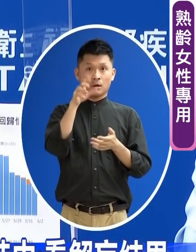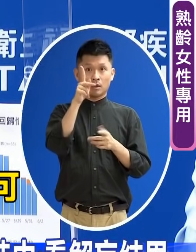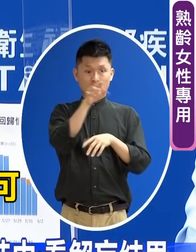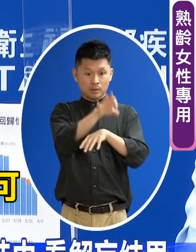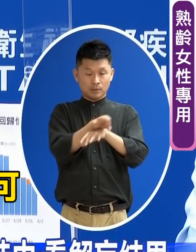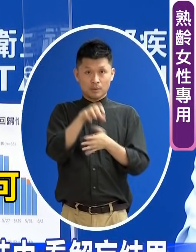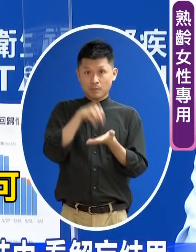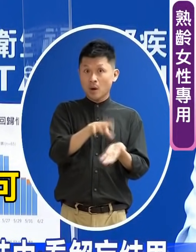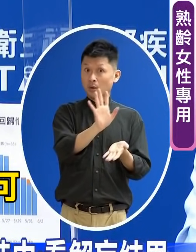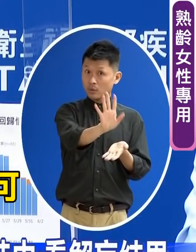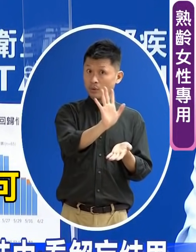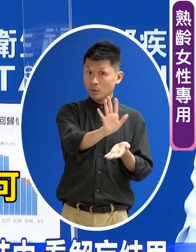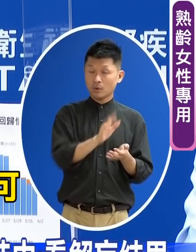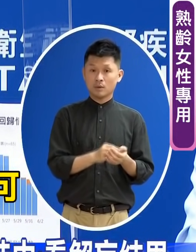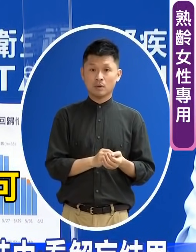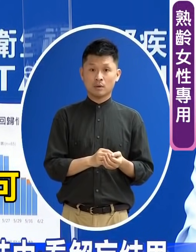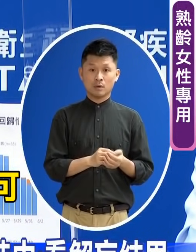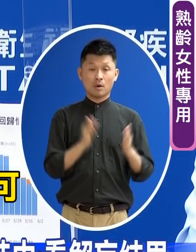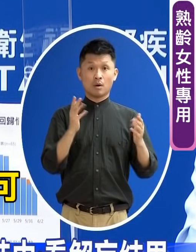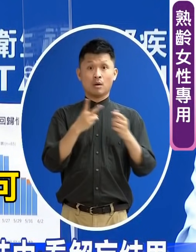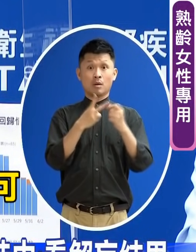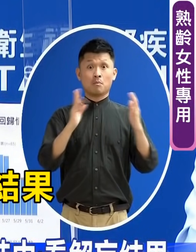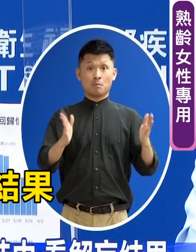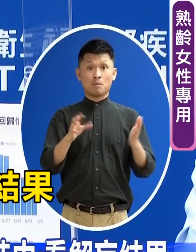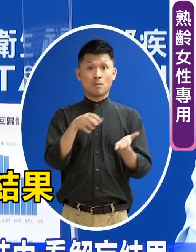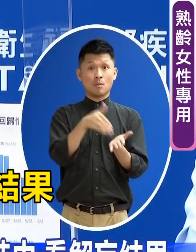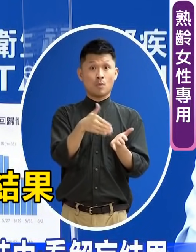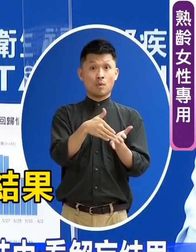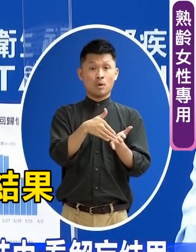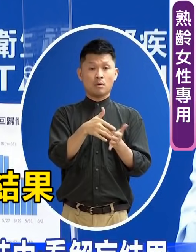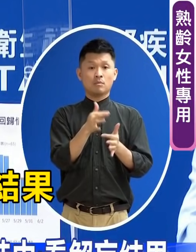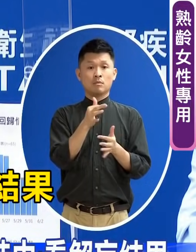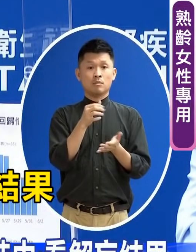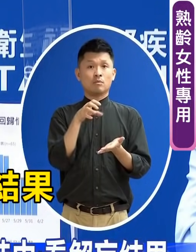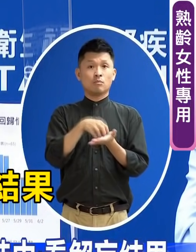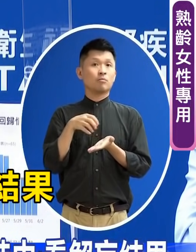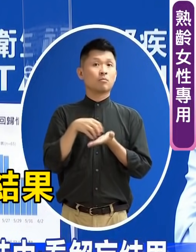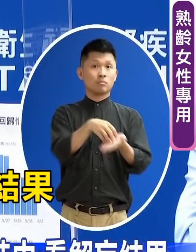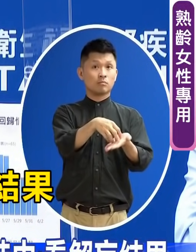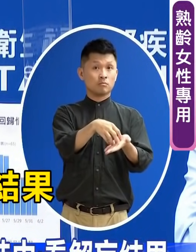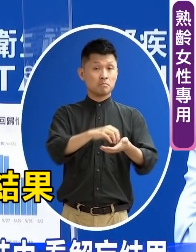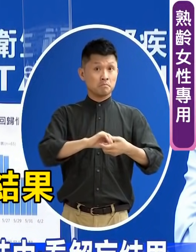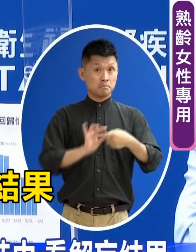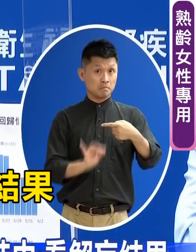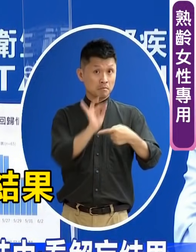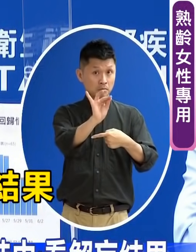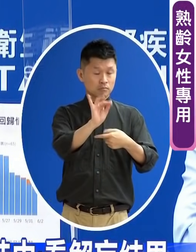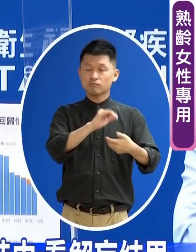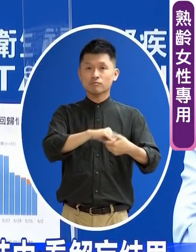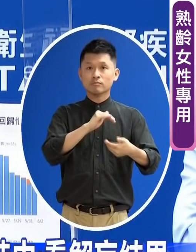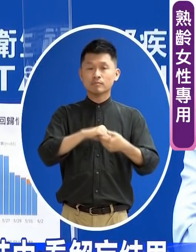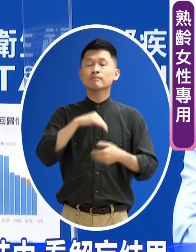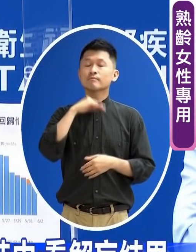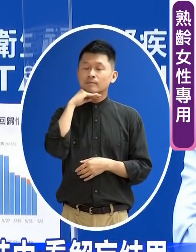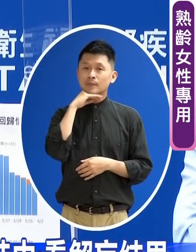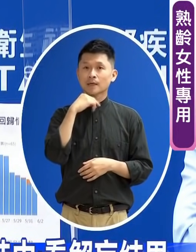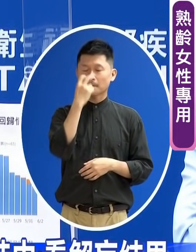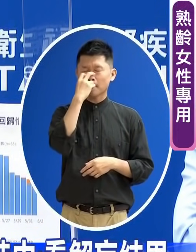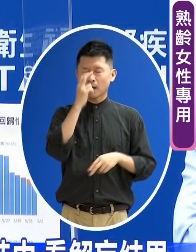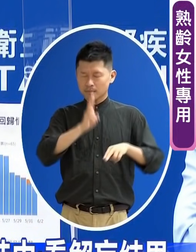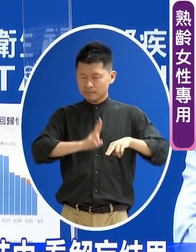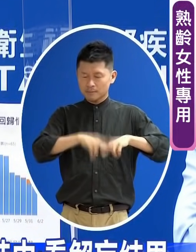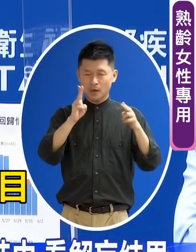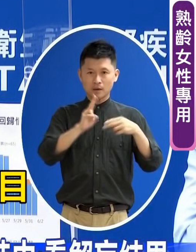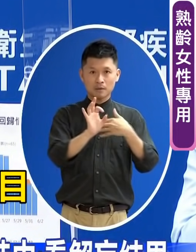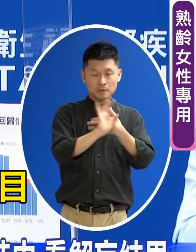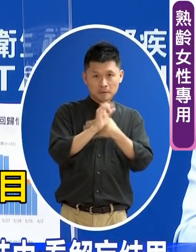说这样子做完就非要准不可。好，那一切都还是要看解盲的结果哈，跟专家会议的